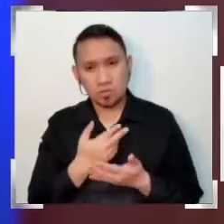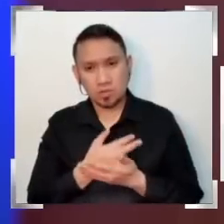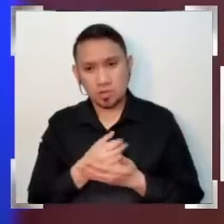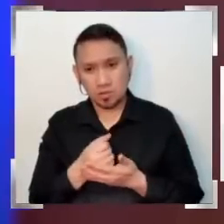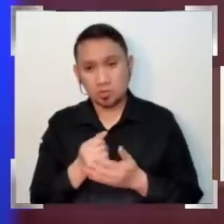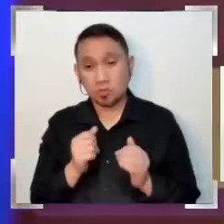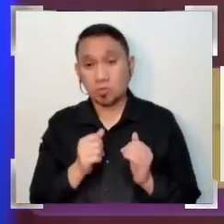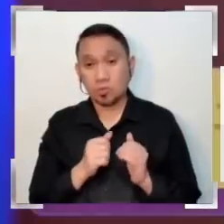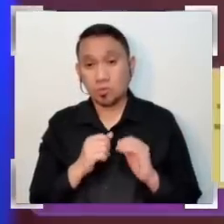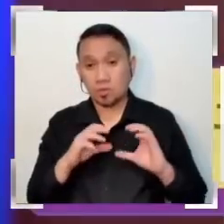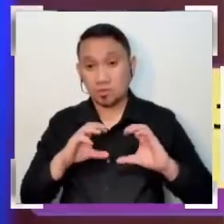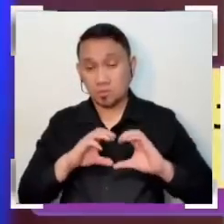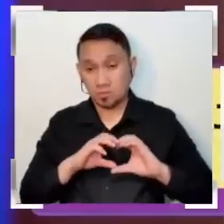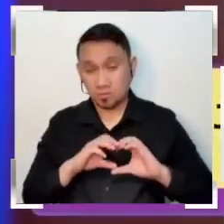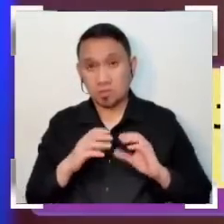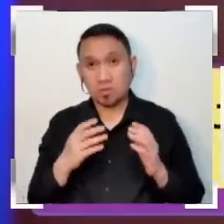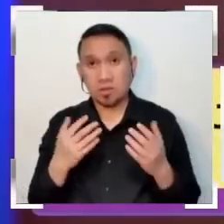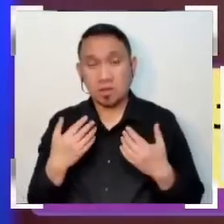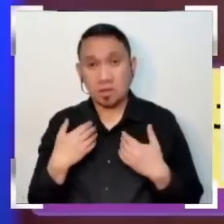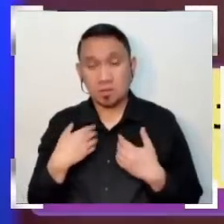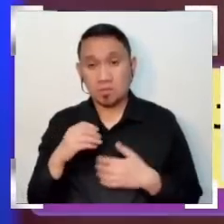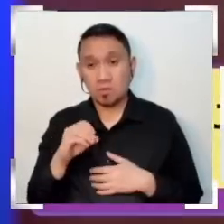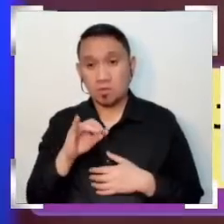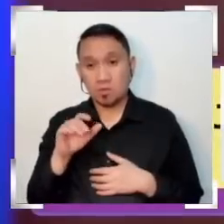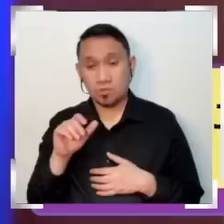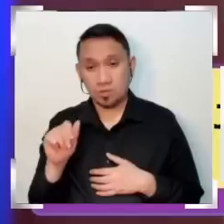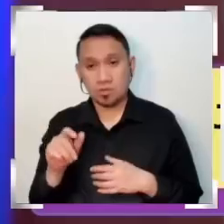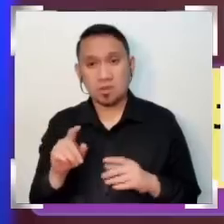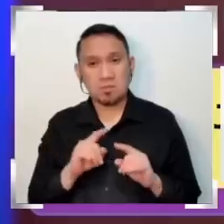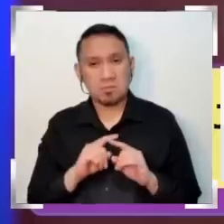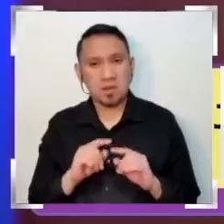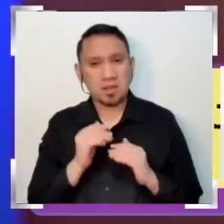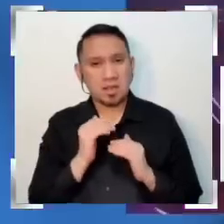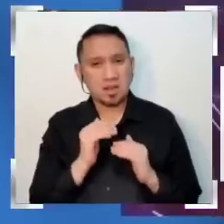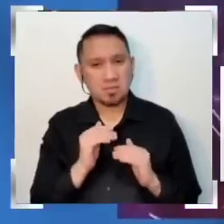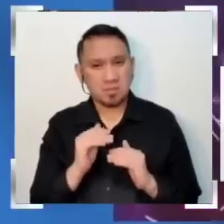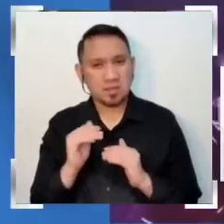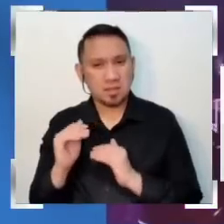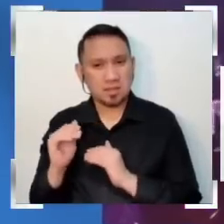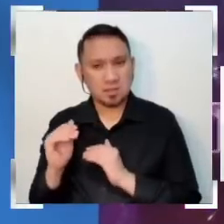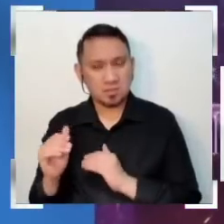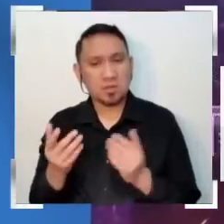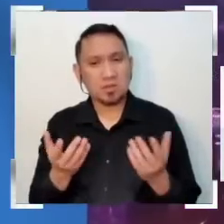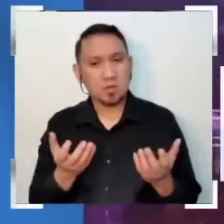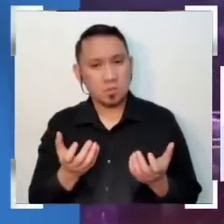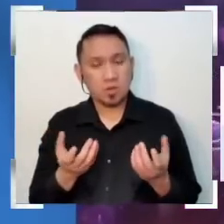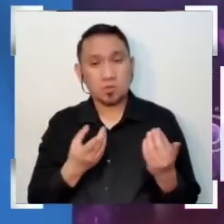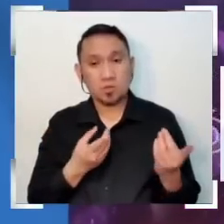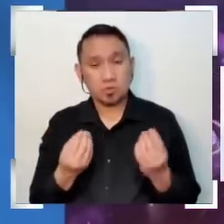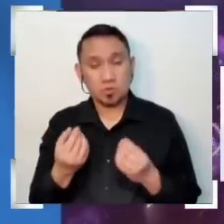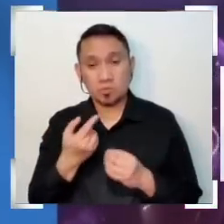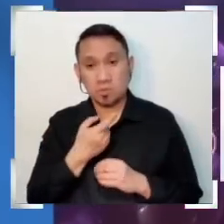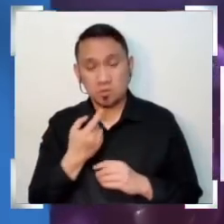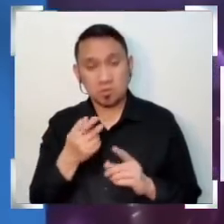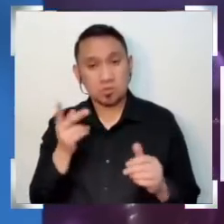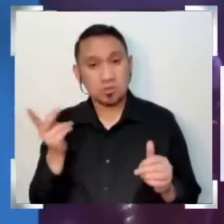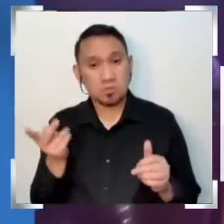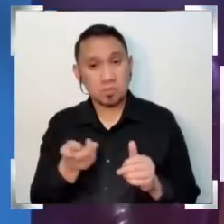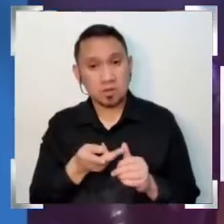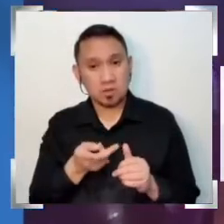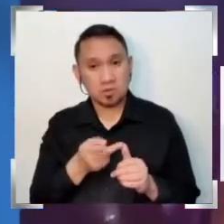I mean, pero limited series lang daw muna ang kanyang gustong gawin dahil prioridad pa rin niya ang kanyang